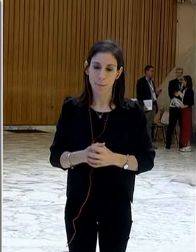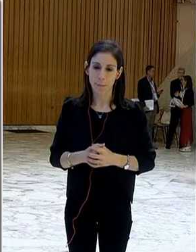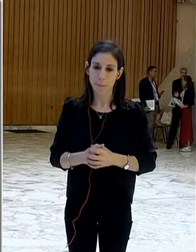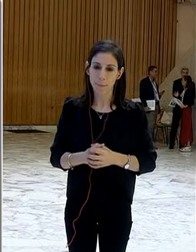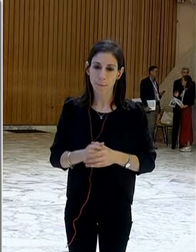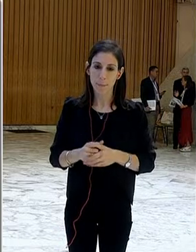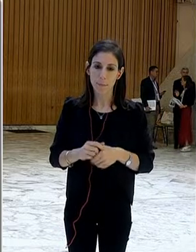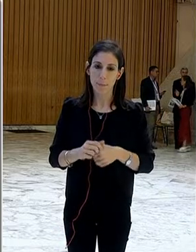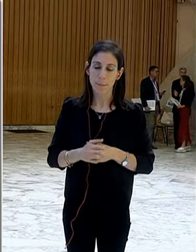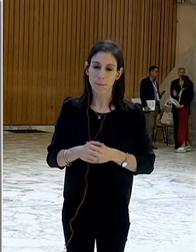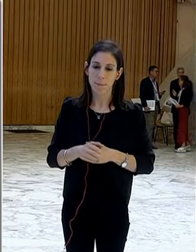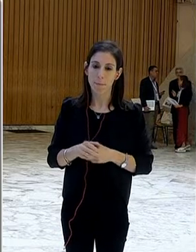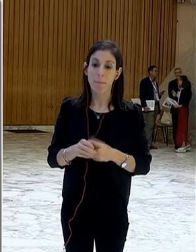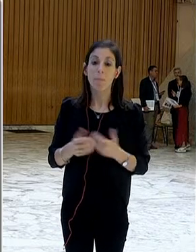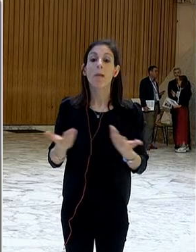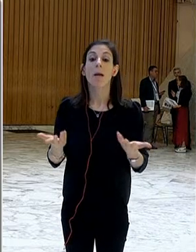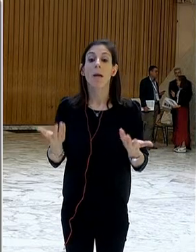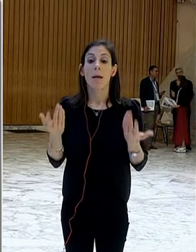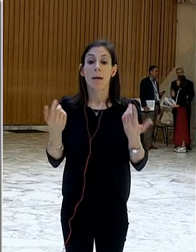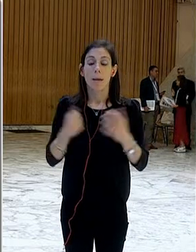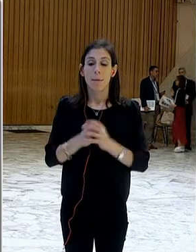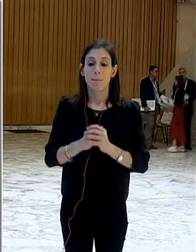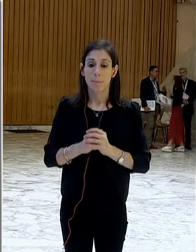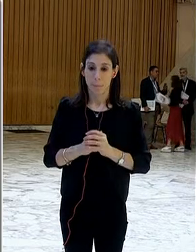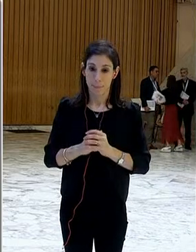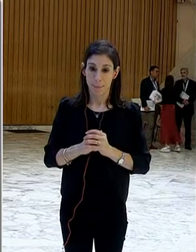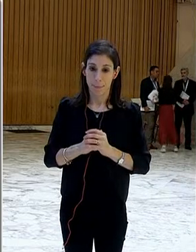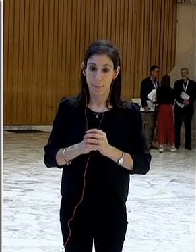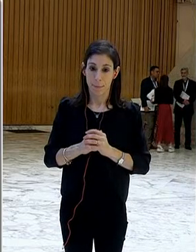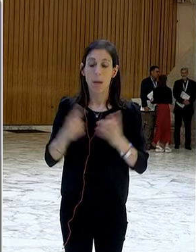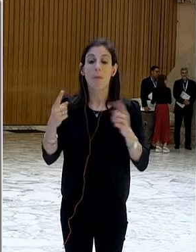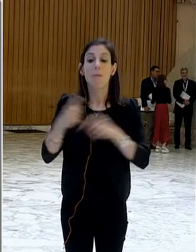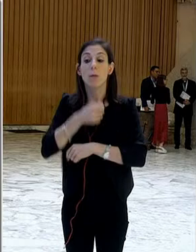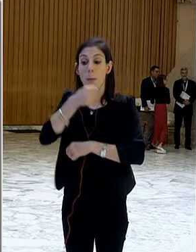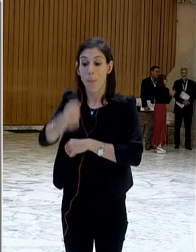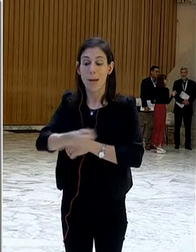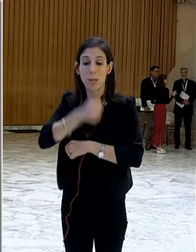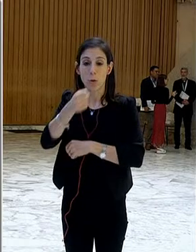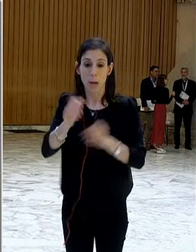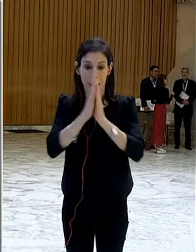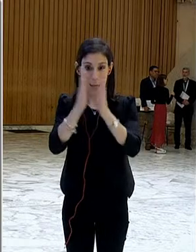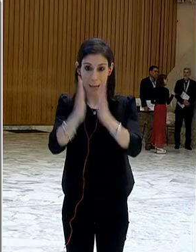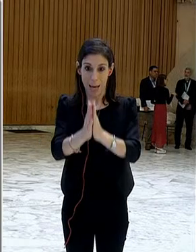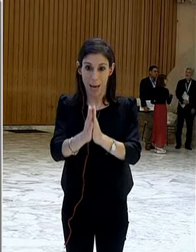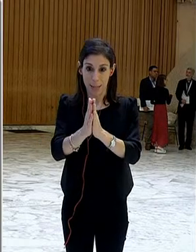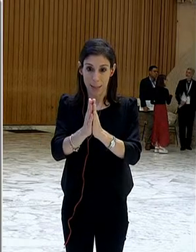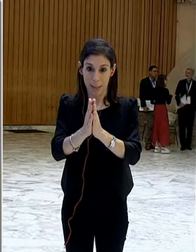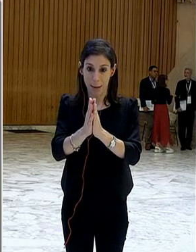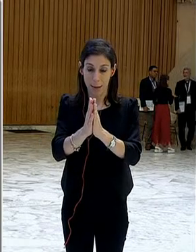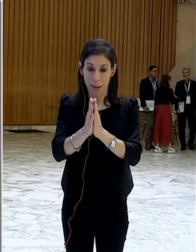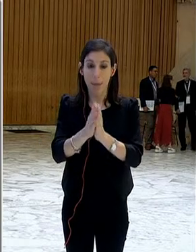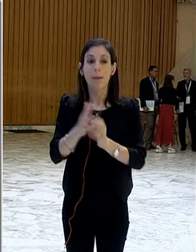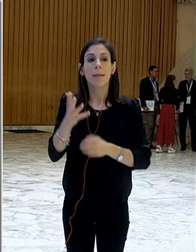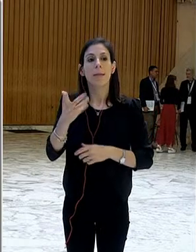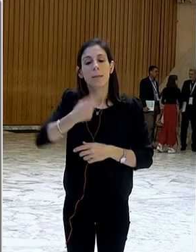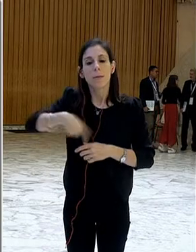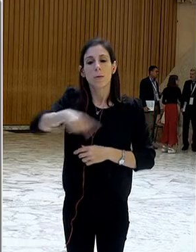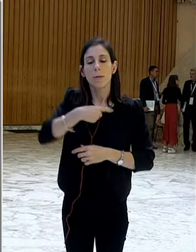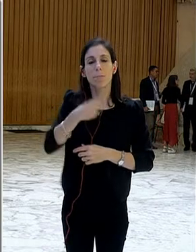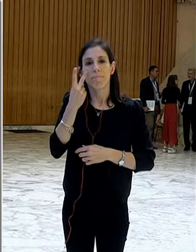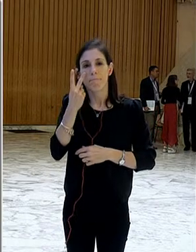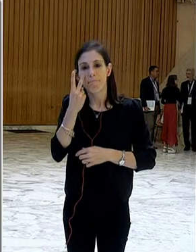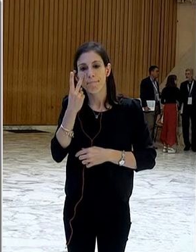Pour ce qui est de l'apostolat dans l'Église, il semblait pour nous très naturel de continuer le programme dans